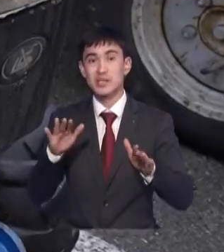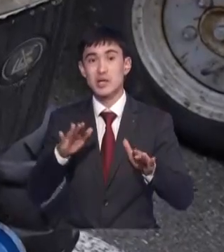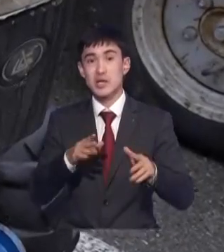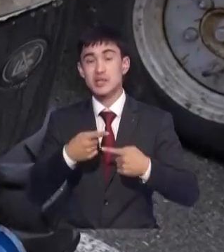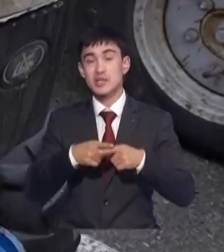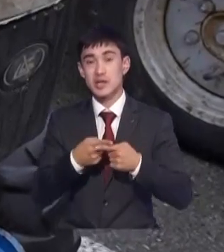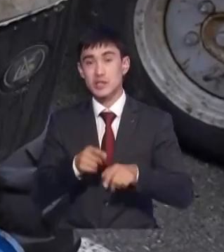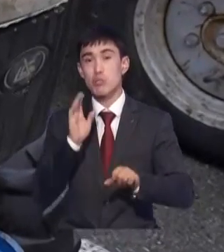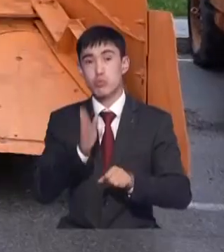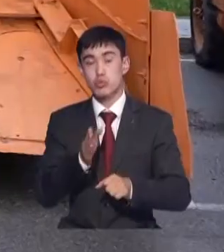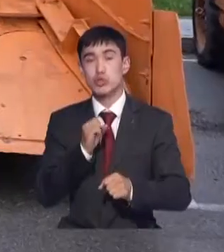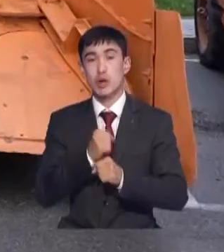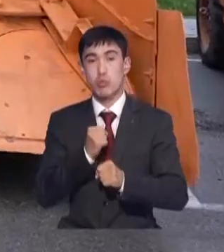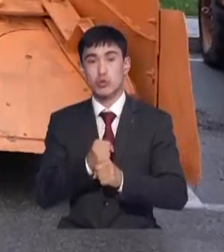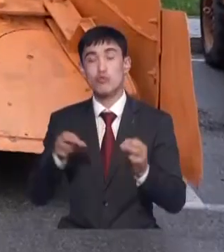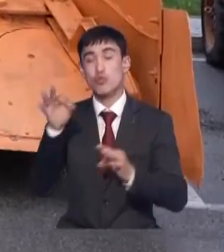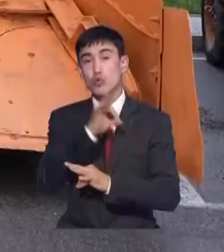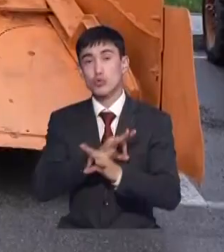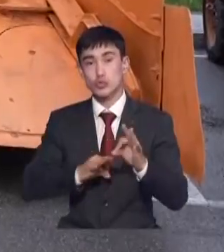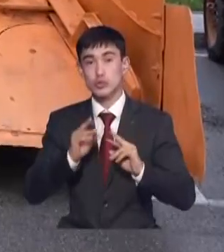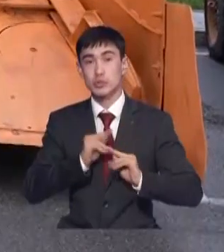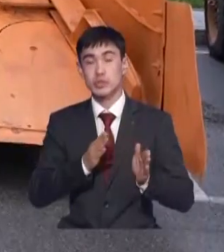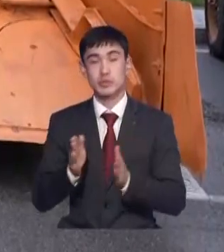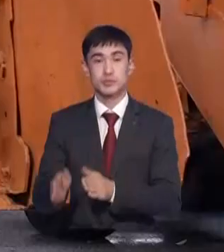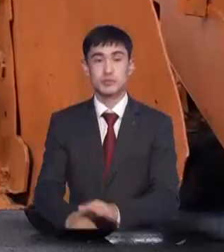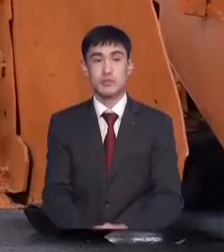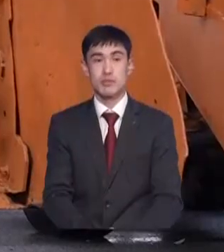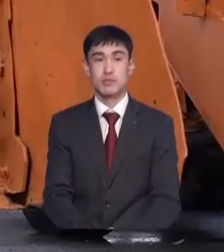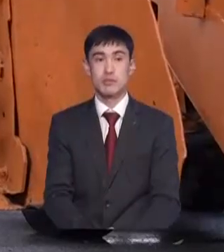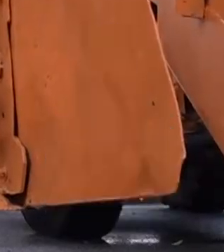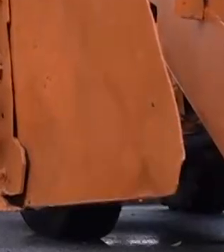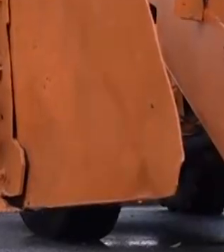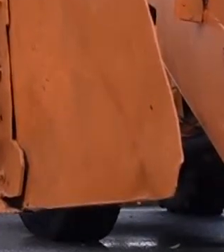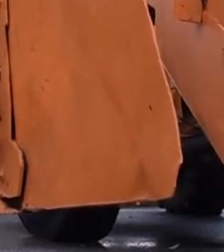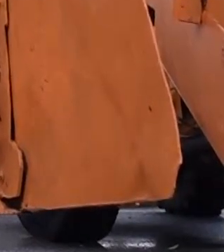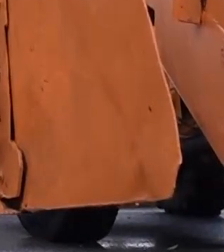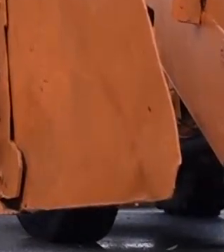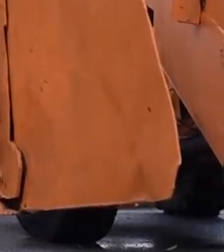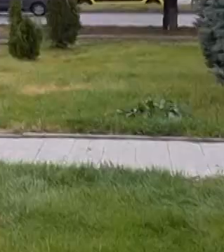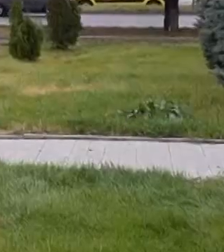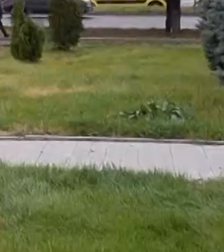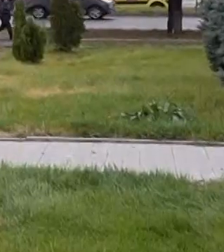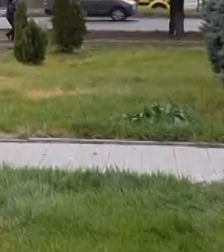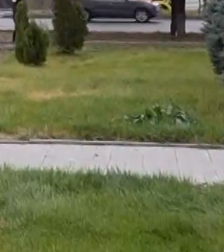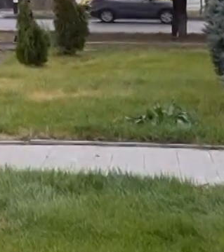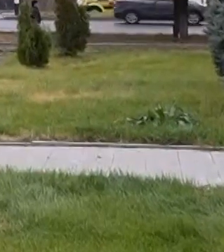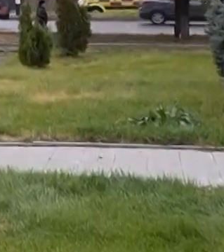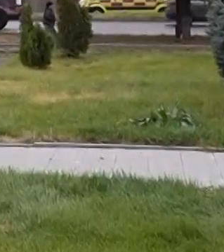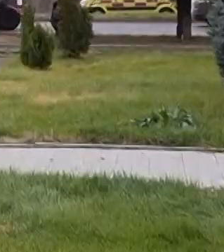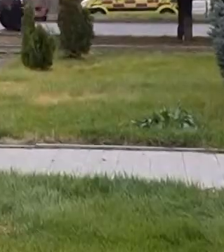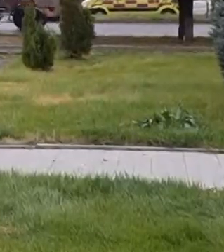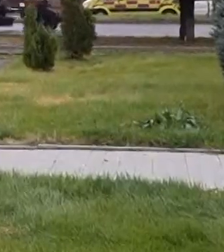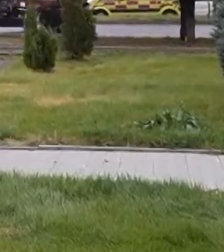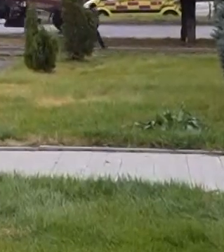снегоуборочная техника будет работать в круглосуточном режиме. Еламан Турсунканов, Ернур Медет, Габит Хабдрахман, телерадио компания